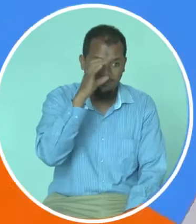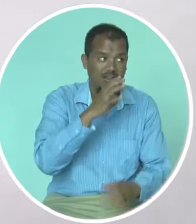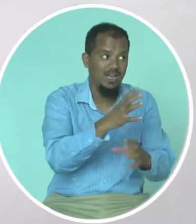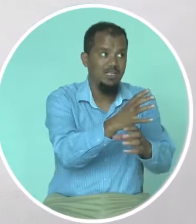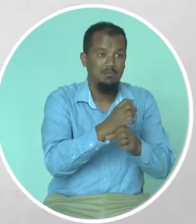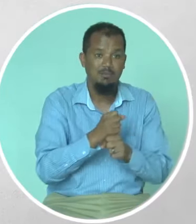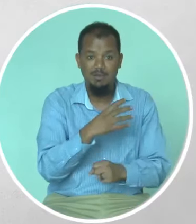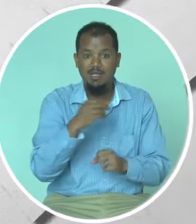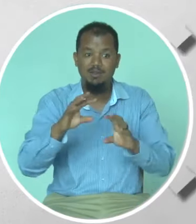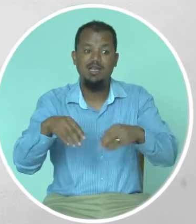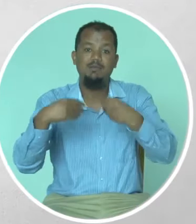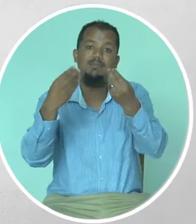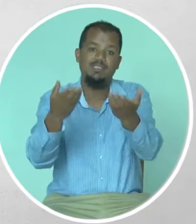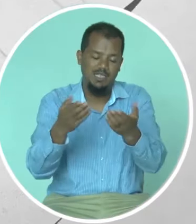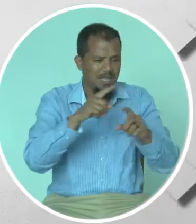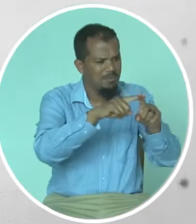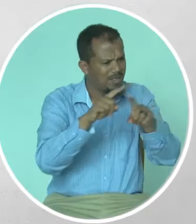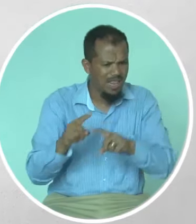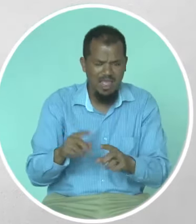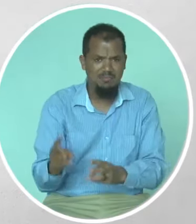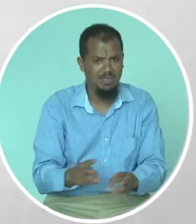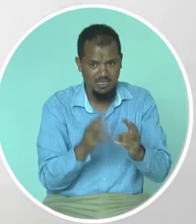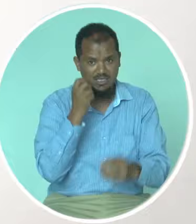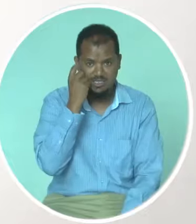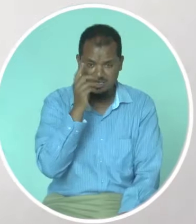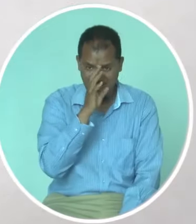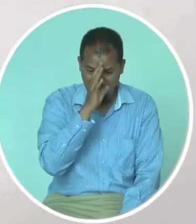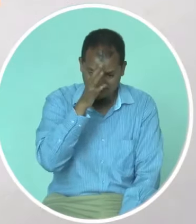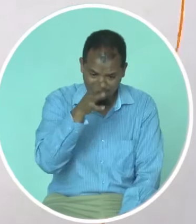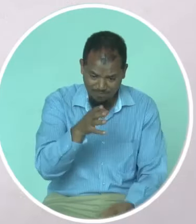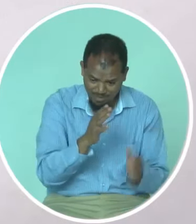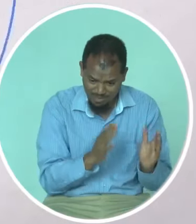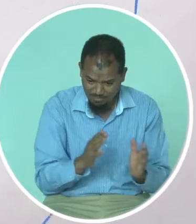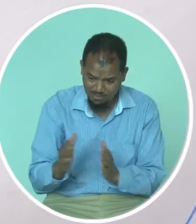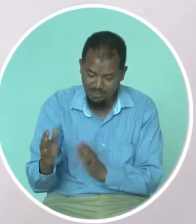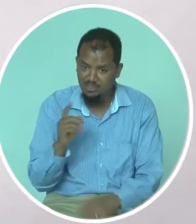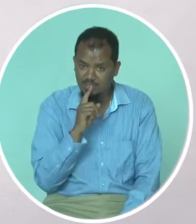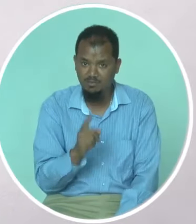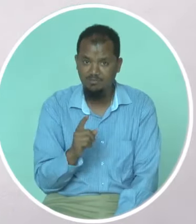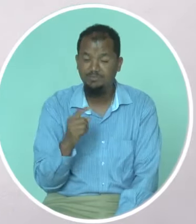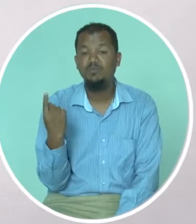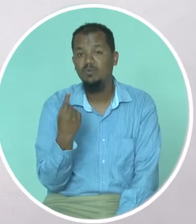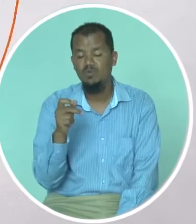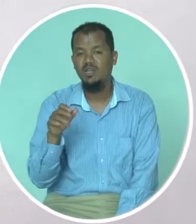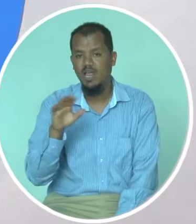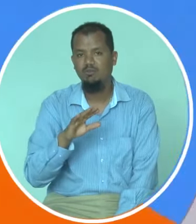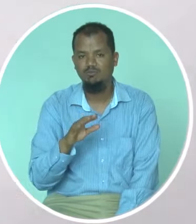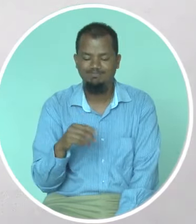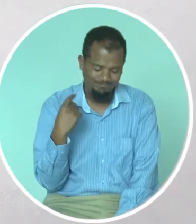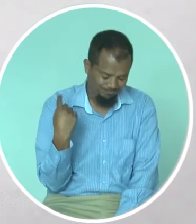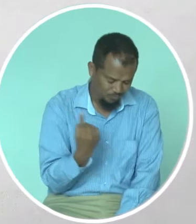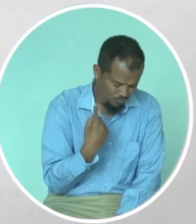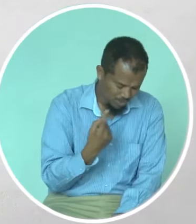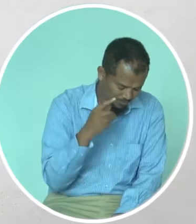መረጃ በማፈላለግ በመቀበልና በመስጠት በተለያየ መንገድ ግንዛቤ የሚፈጠርበት ዝግጅት ነው። ሁሌ